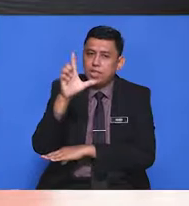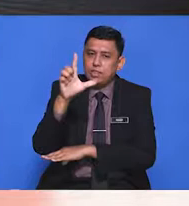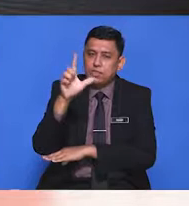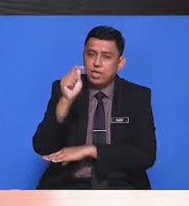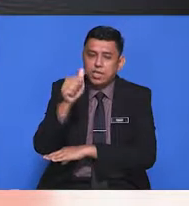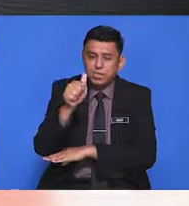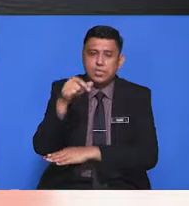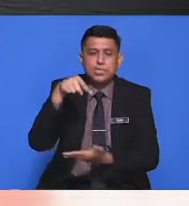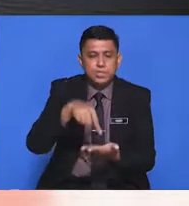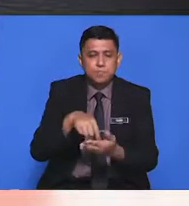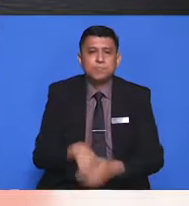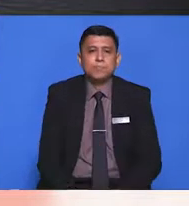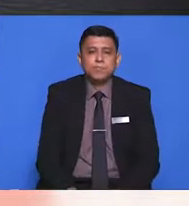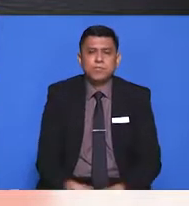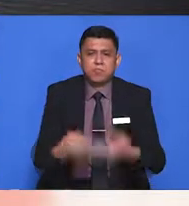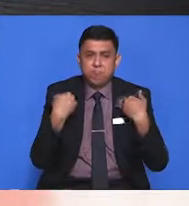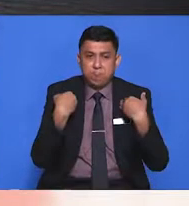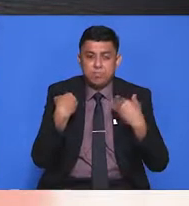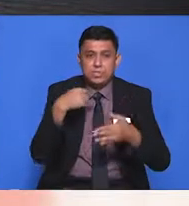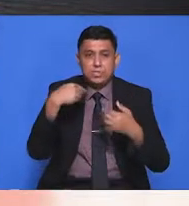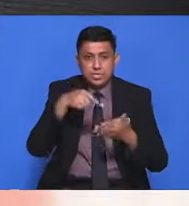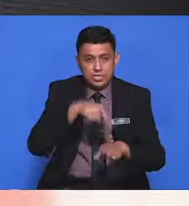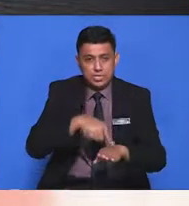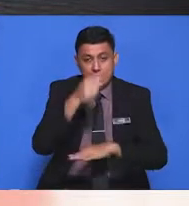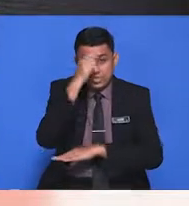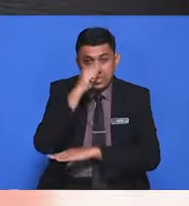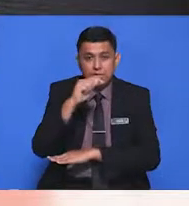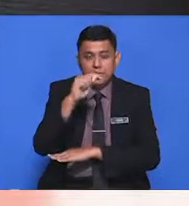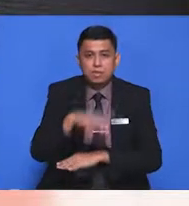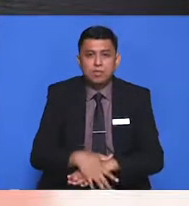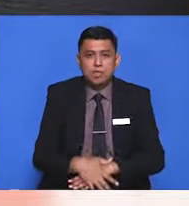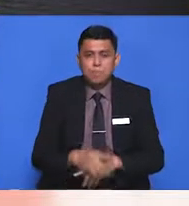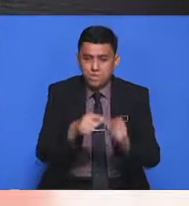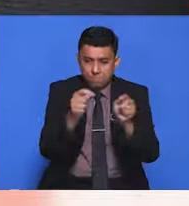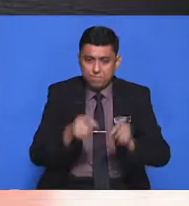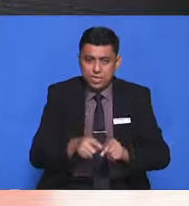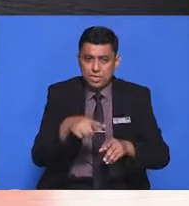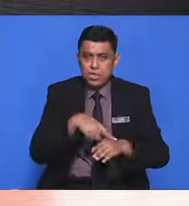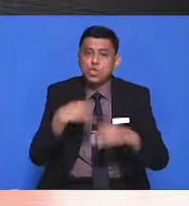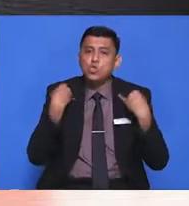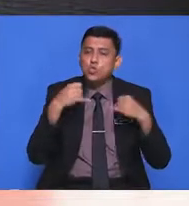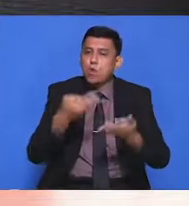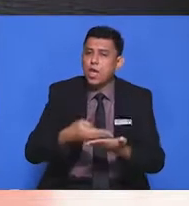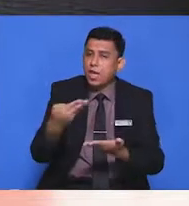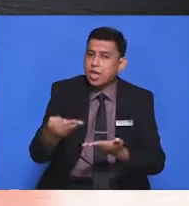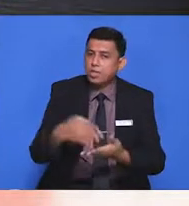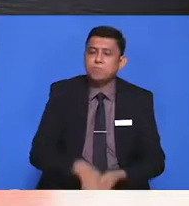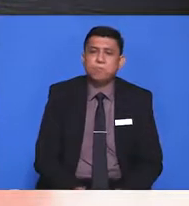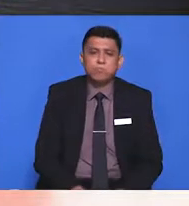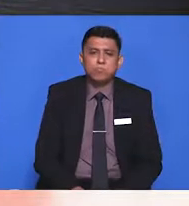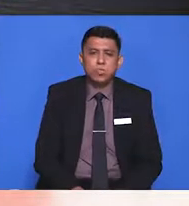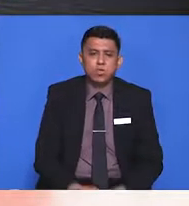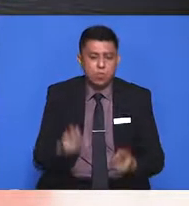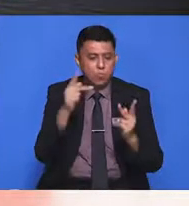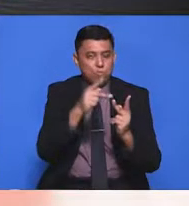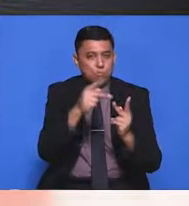Manakala Lembah Menam Chao Phraya di Thailand menjadi tumpuan pertempatan dan perdagangan. Ini kerana kawasan dataran yang luas sangat